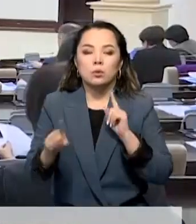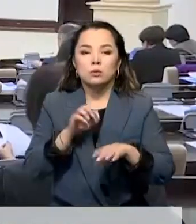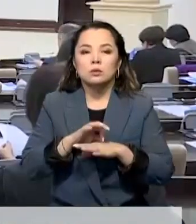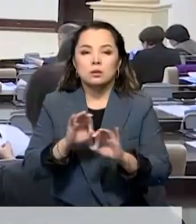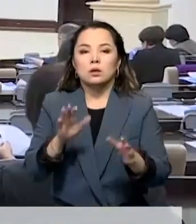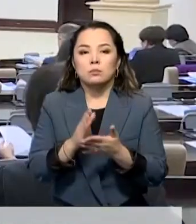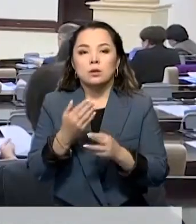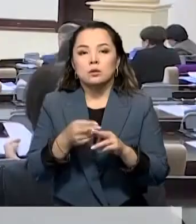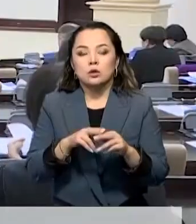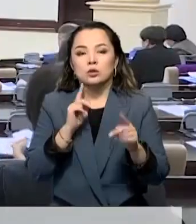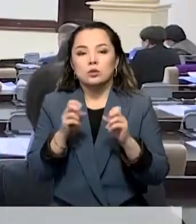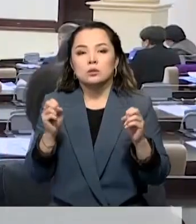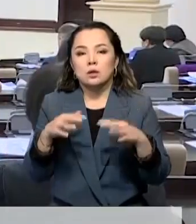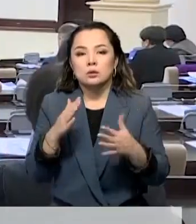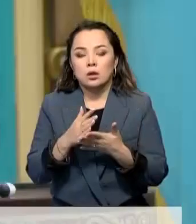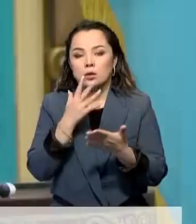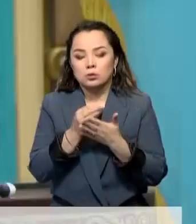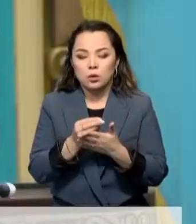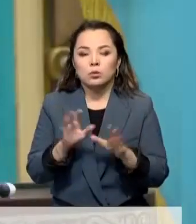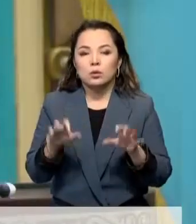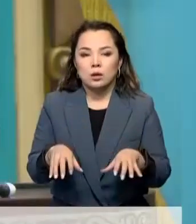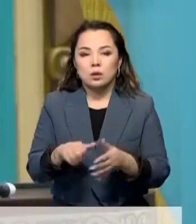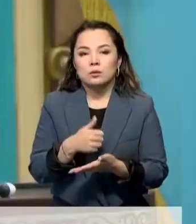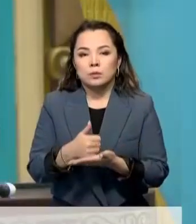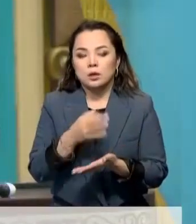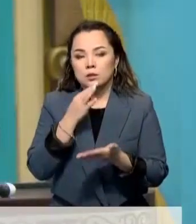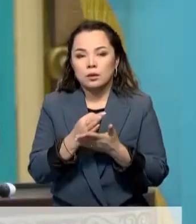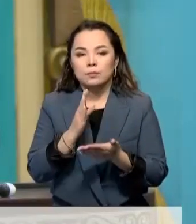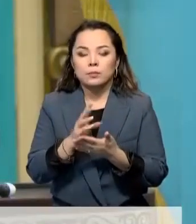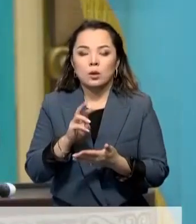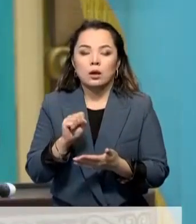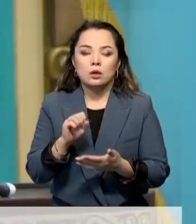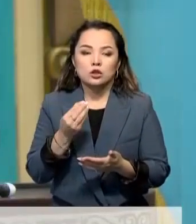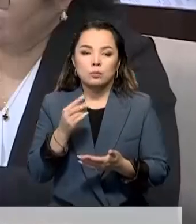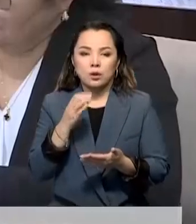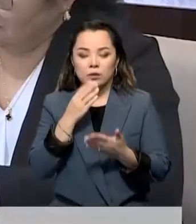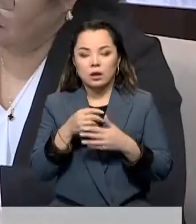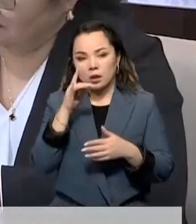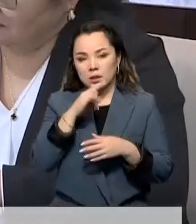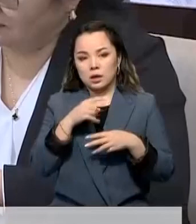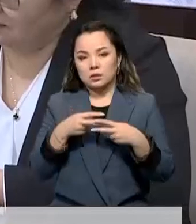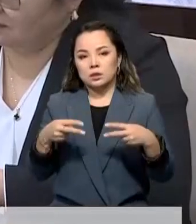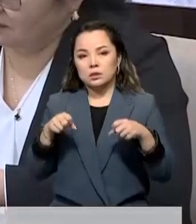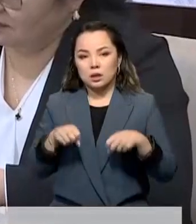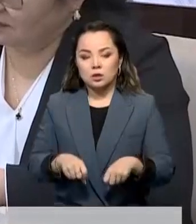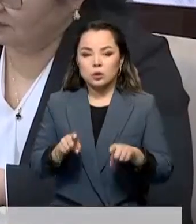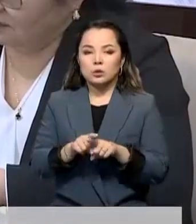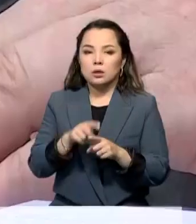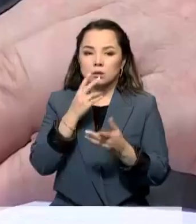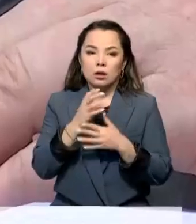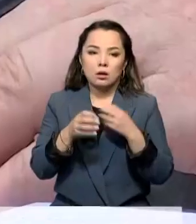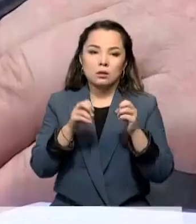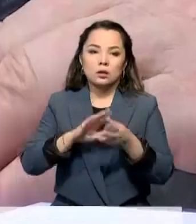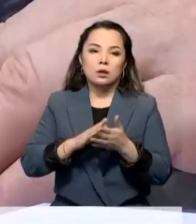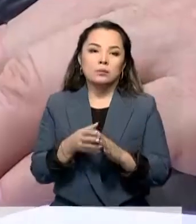отырысында айтылды. Жиынға төрағалық еткен сенат спикері Мәулен Әшімбаев Қазақстан гендерлік теңдікті қамтамасыз ету жөніндегі